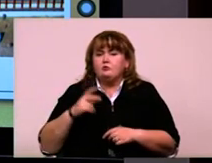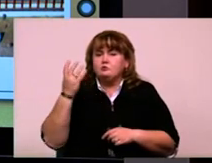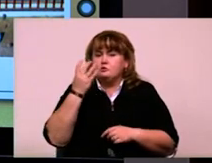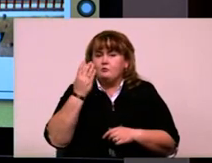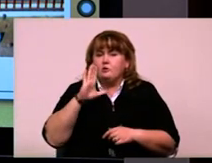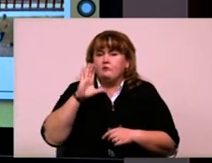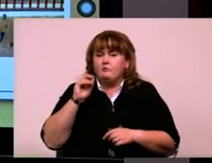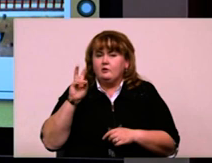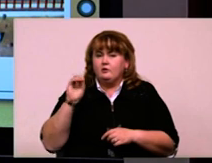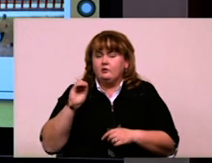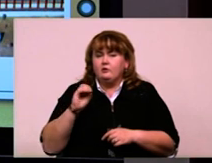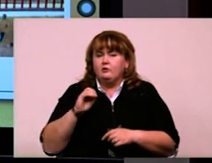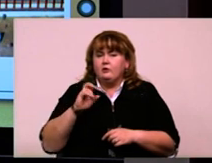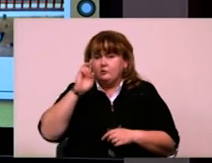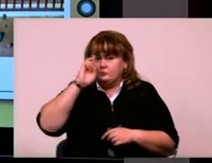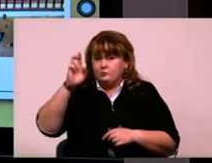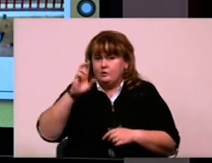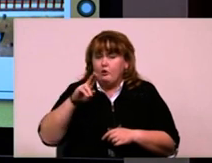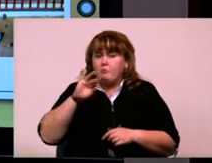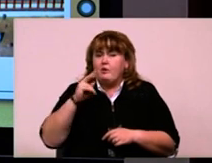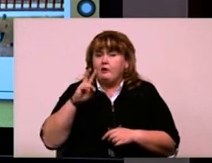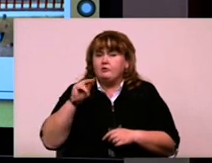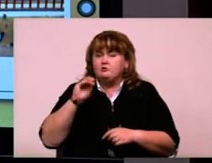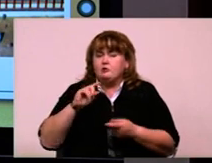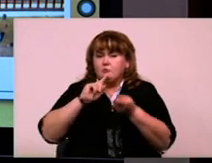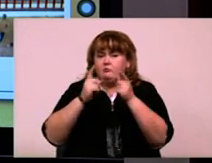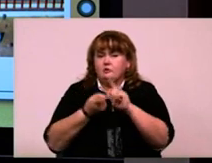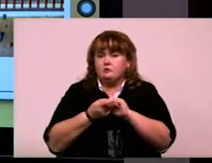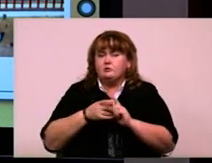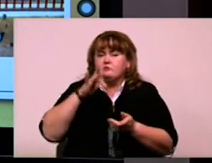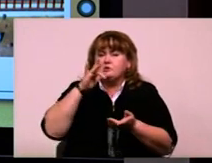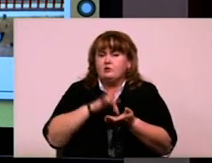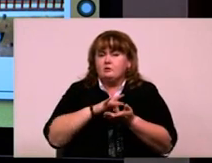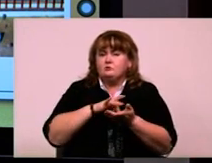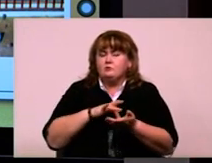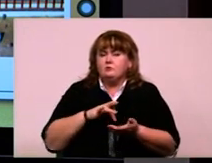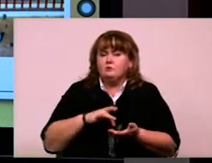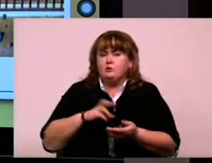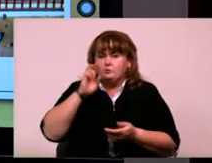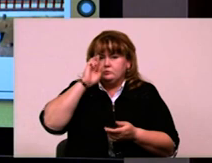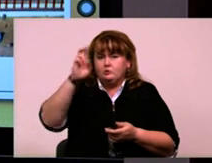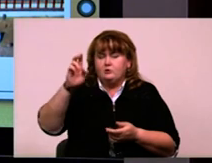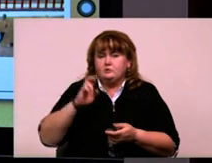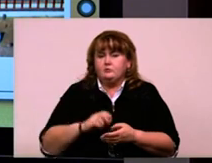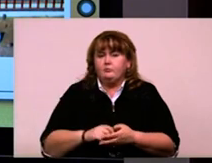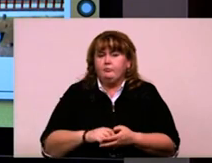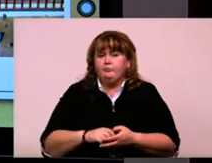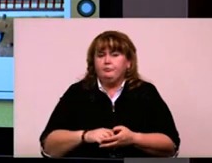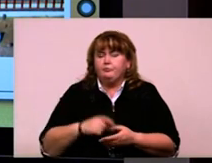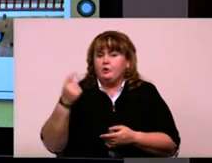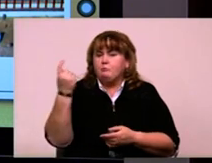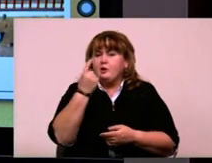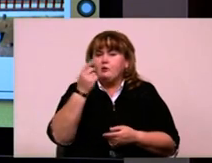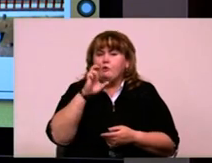веке государство Пэкче превращается в централизованное государство.